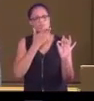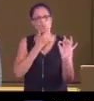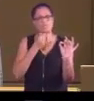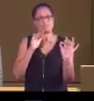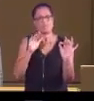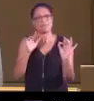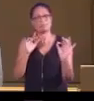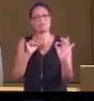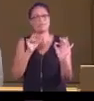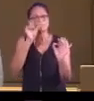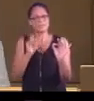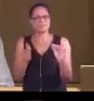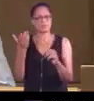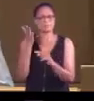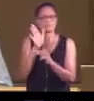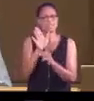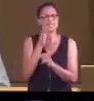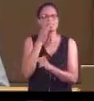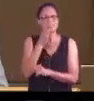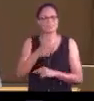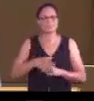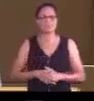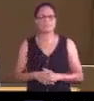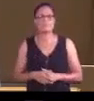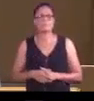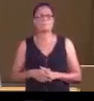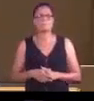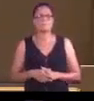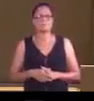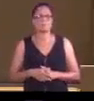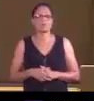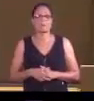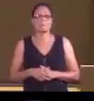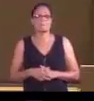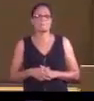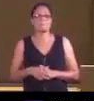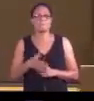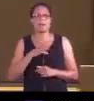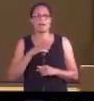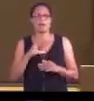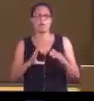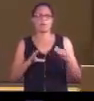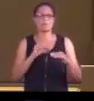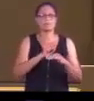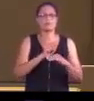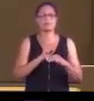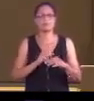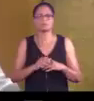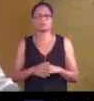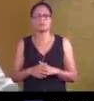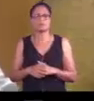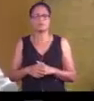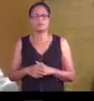le rapporteur a dit il a écrit une phrase pour combler... Pour accélérer.